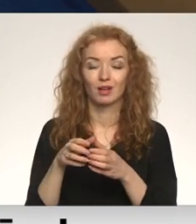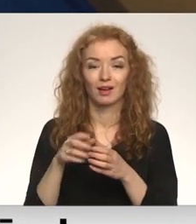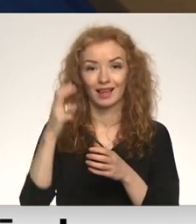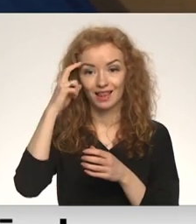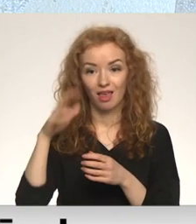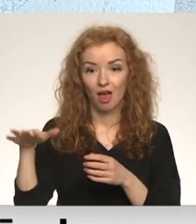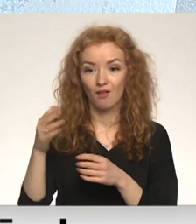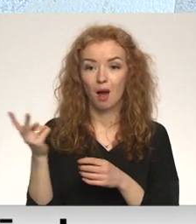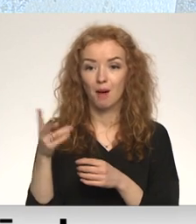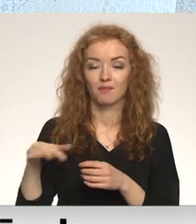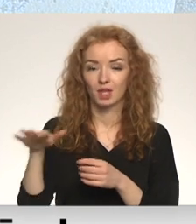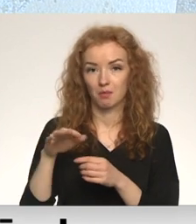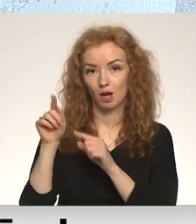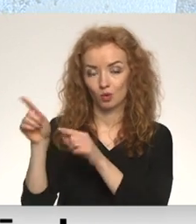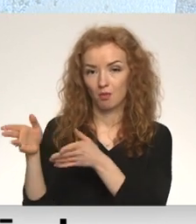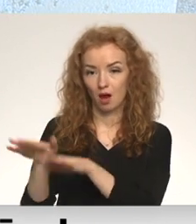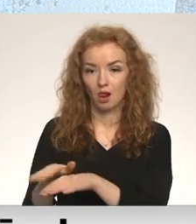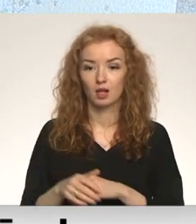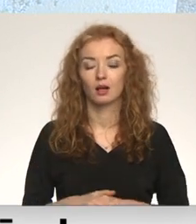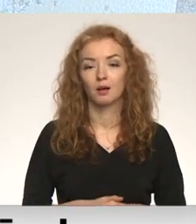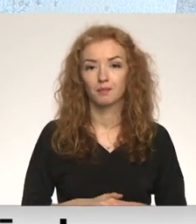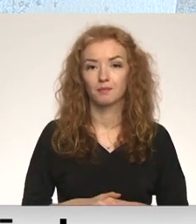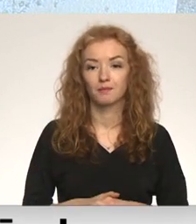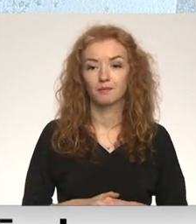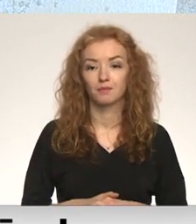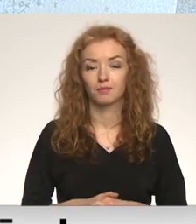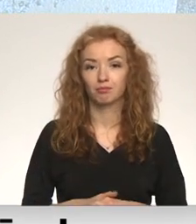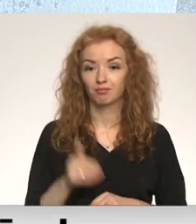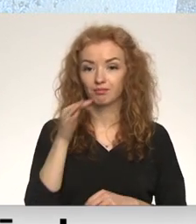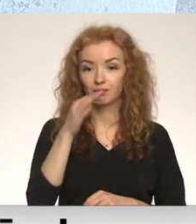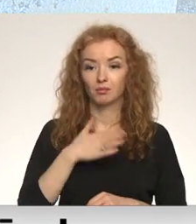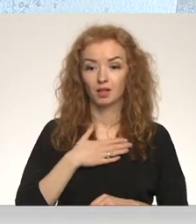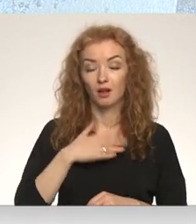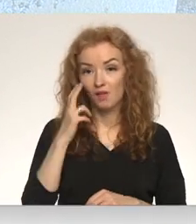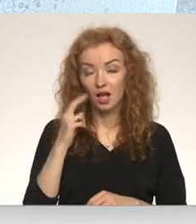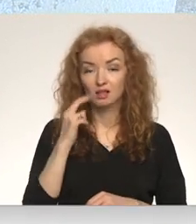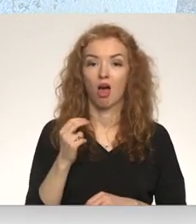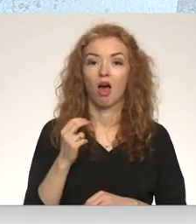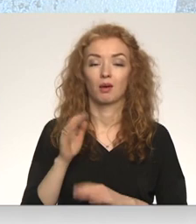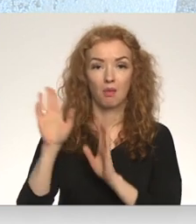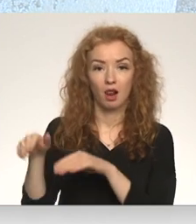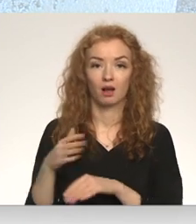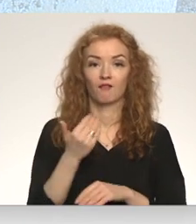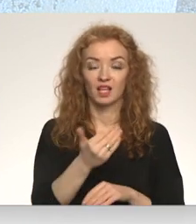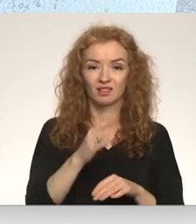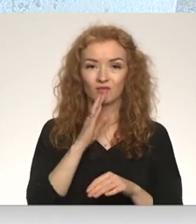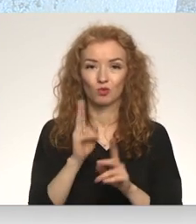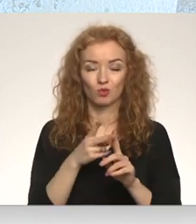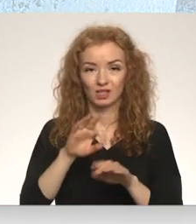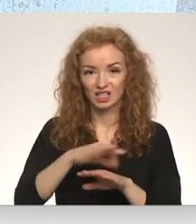palika Ukrainā. My parents are out there, her husband, her brother and Mani vecāki, viņas vīrs, brālis,